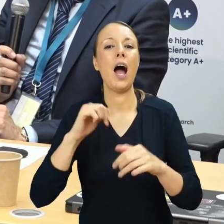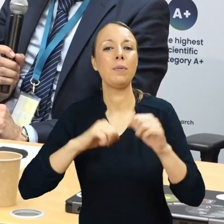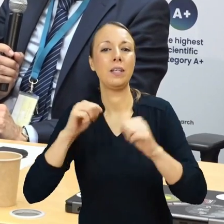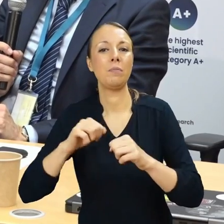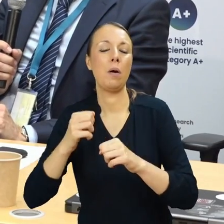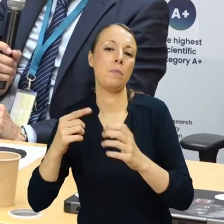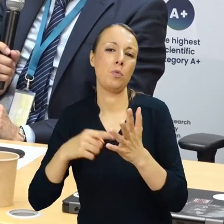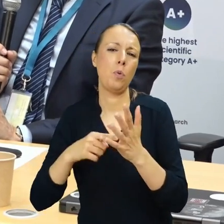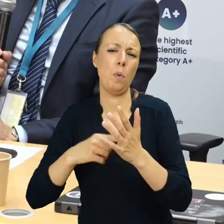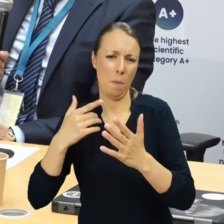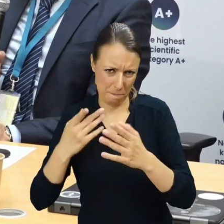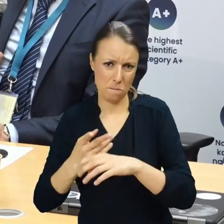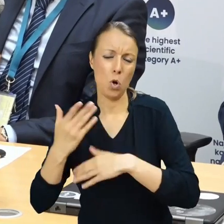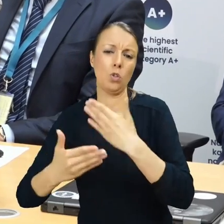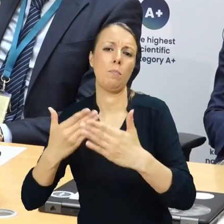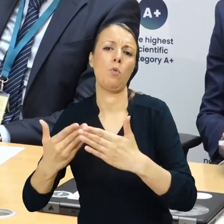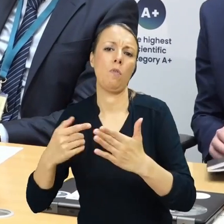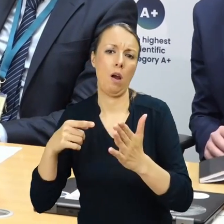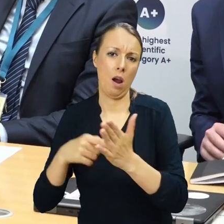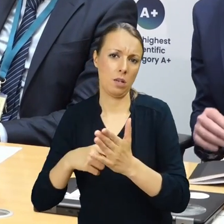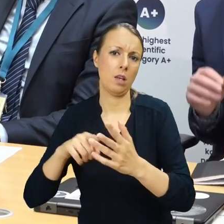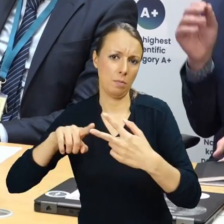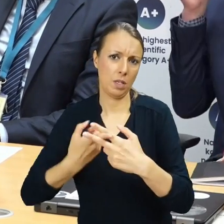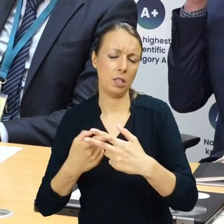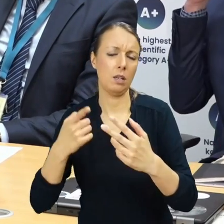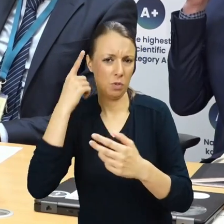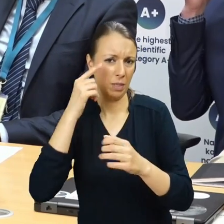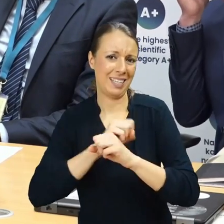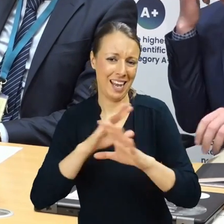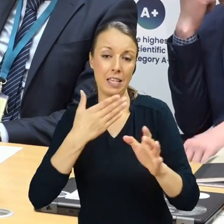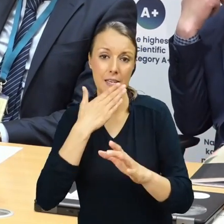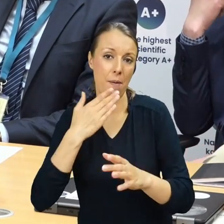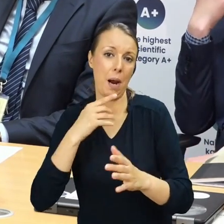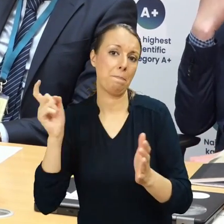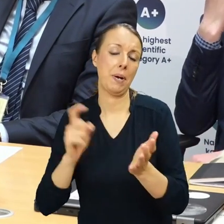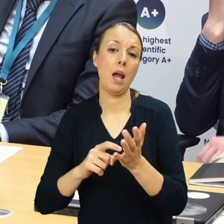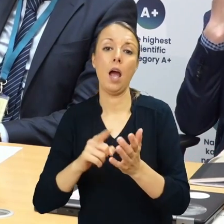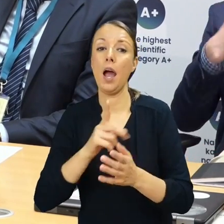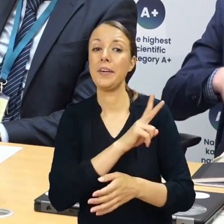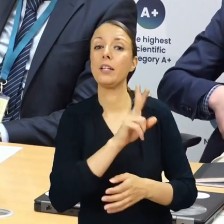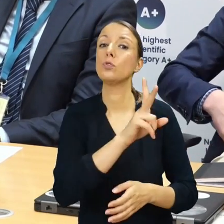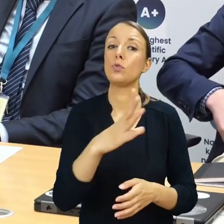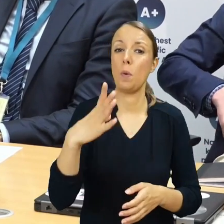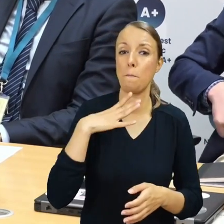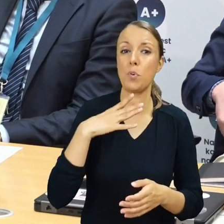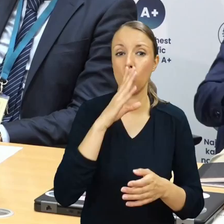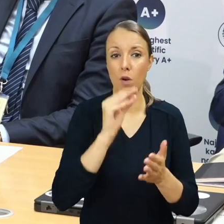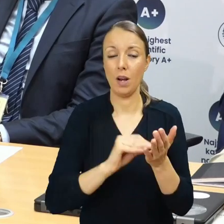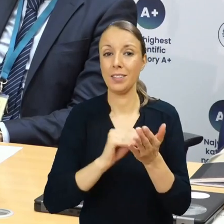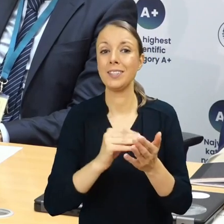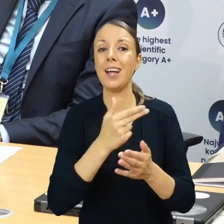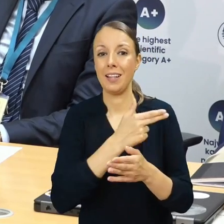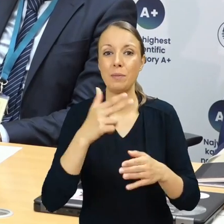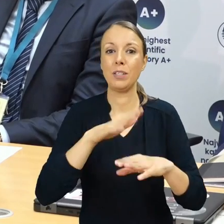jasne. I myślę, że każdy, kto miał chociażby swoje najmniejsze doświadczenie z dostępem do informacji publicznej, może czasami nawet